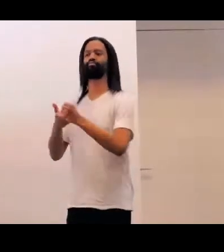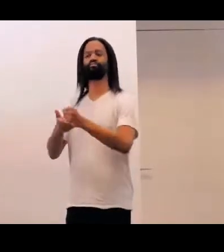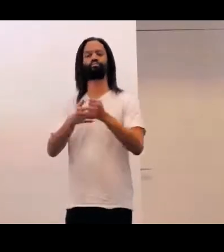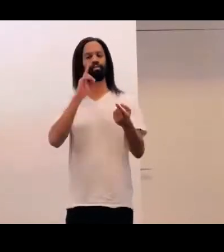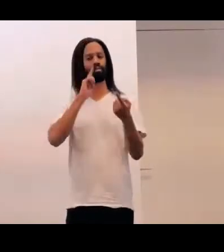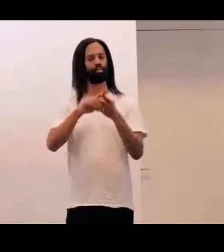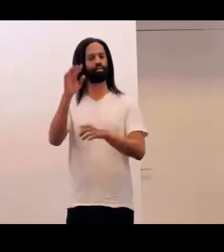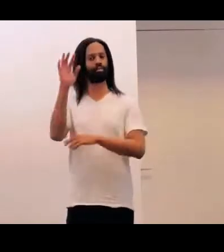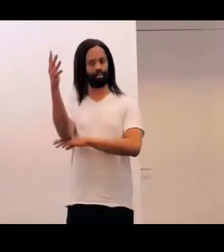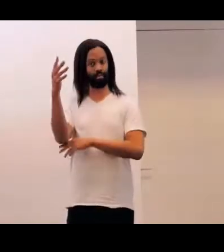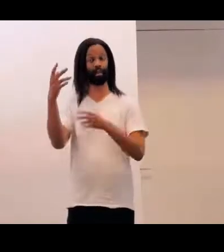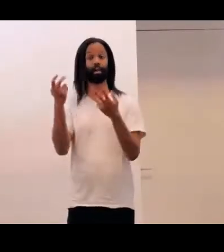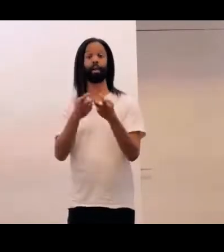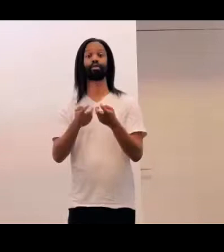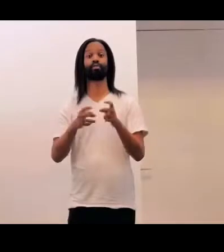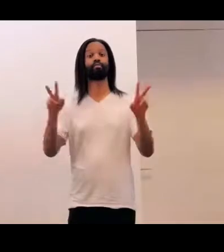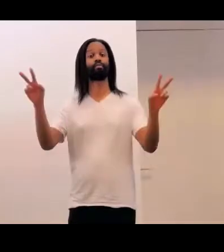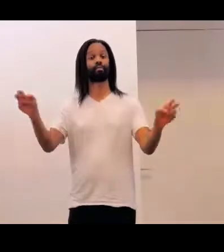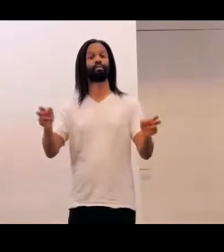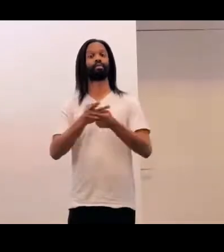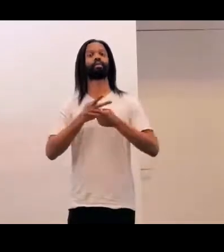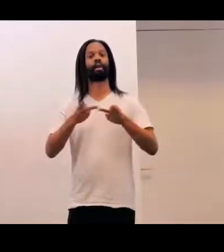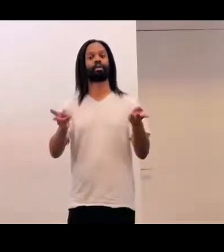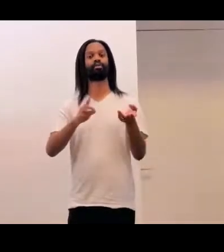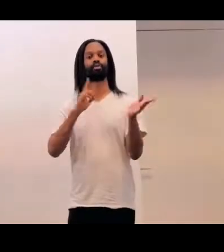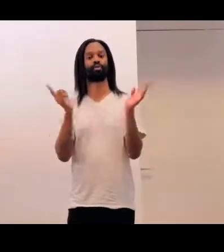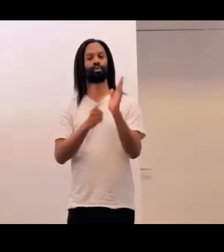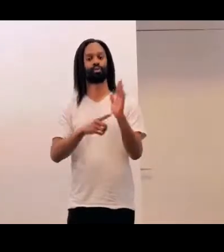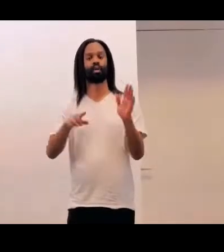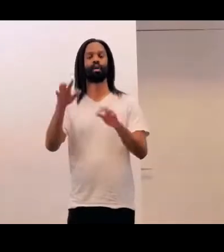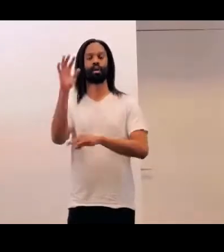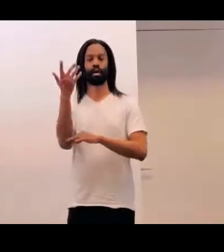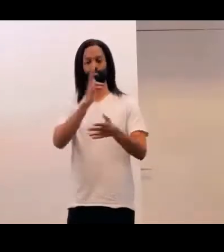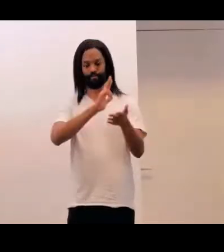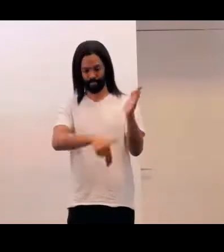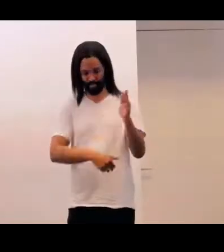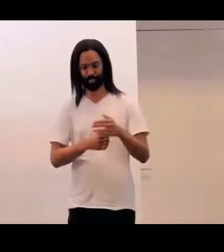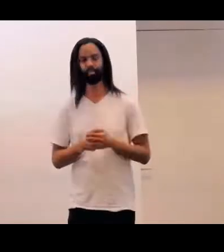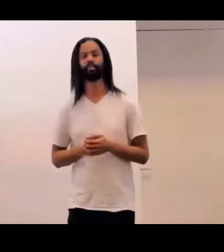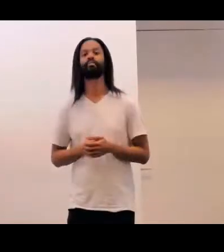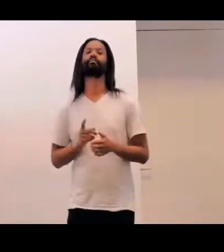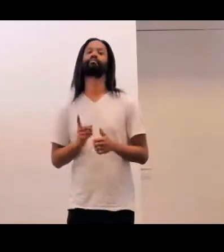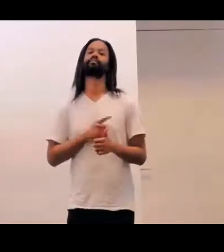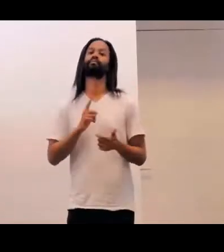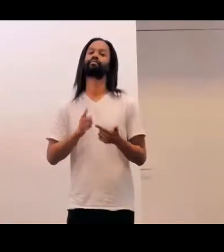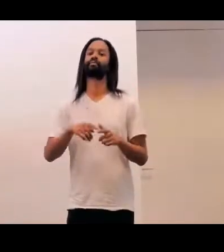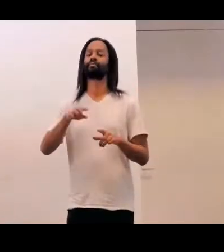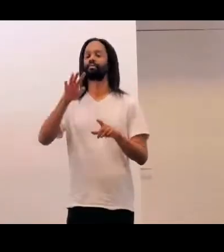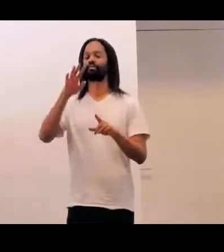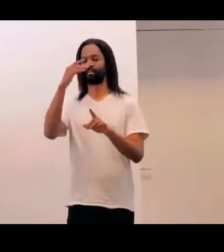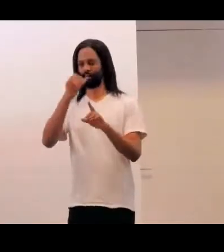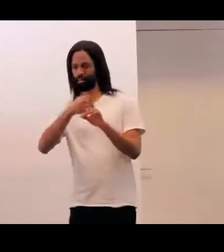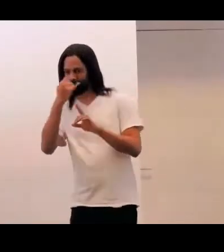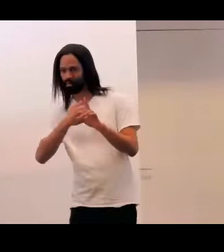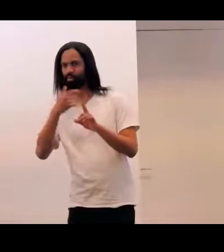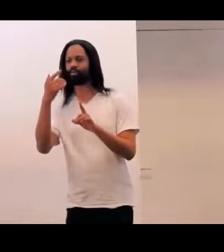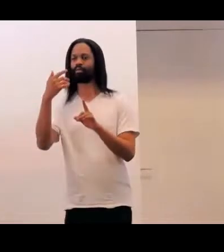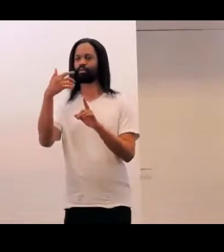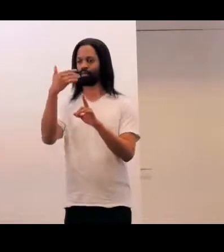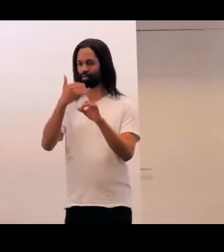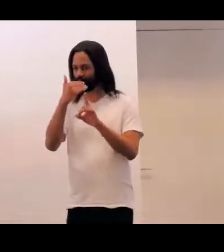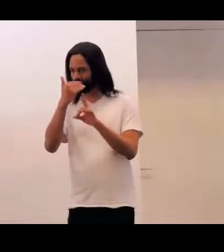droits des arbres, le barème de l'arbre pour l'évaluation financière de la valeur des arbres en